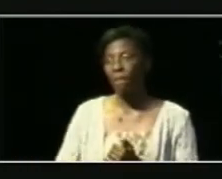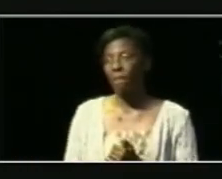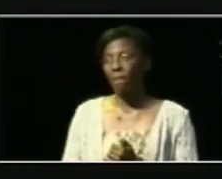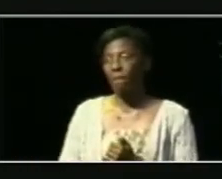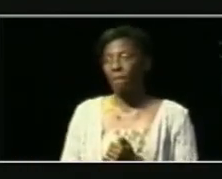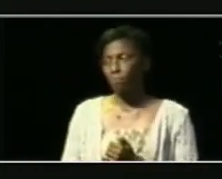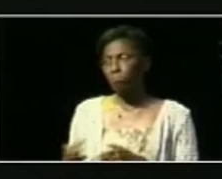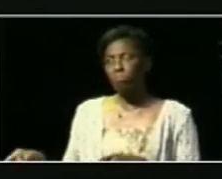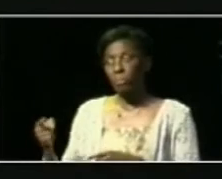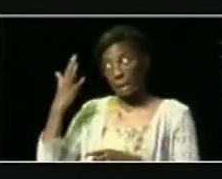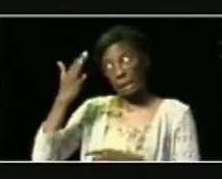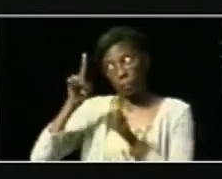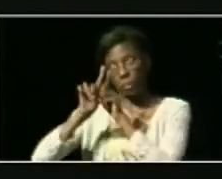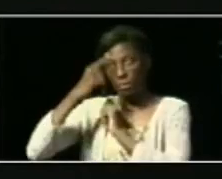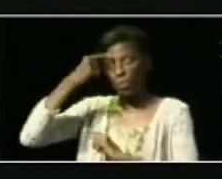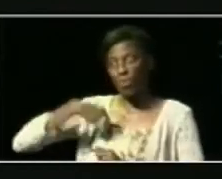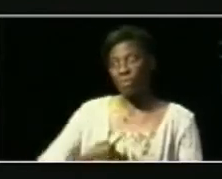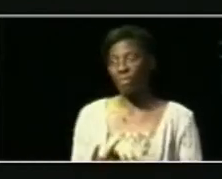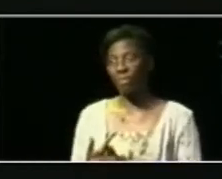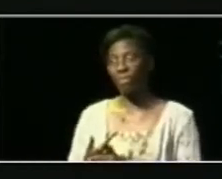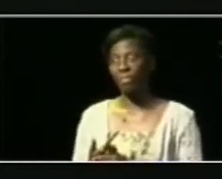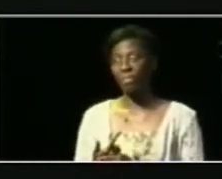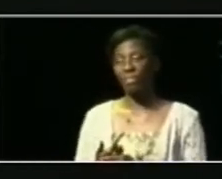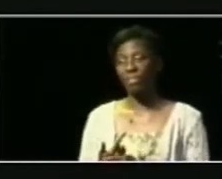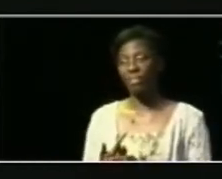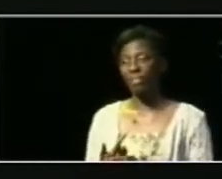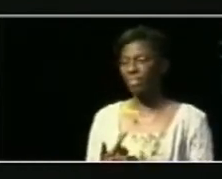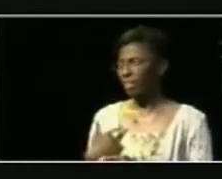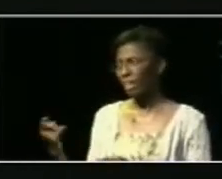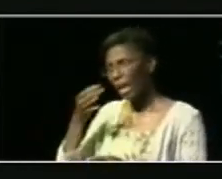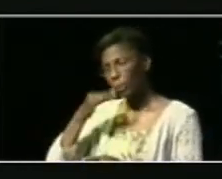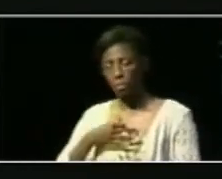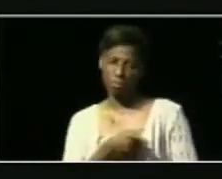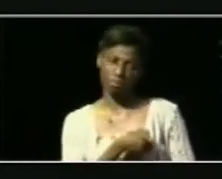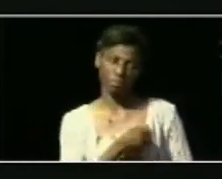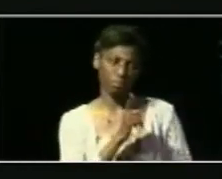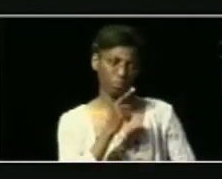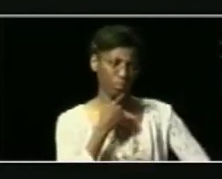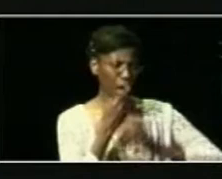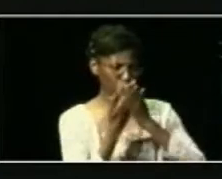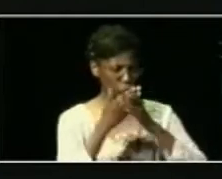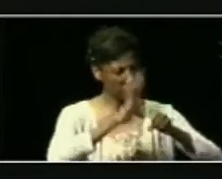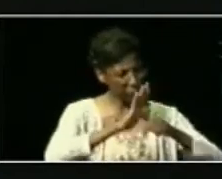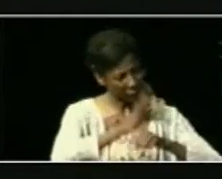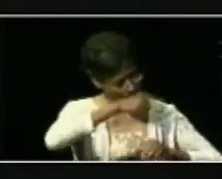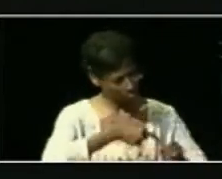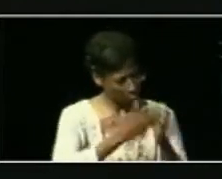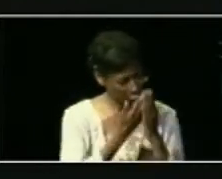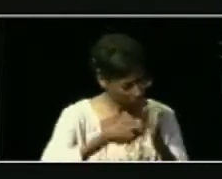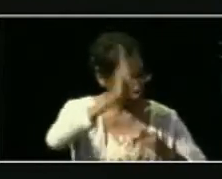me. Elle s'inquiète aussi pour moi. And she tells me when I should be studying more. Elle me dit quand il faut que j'étudie davantage la Bible. And when I should